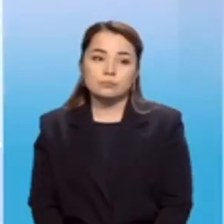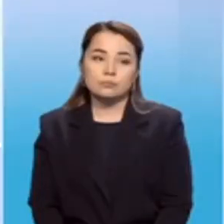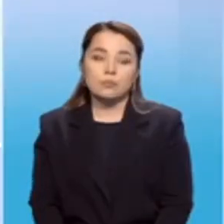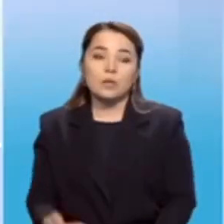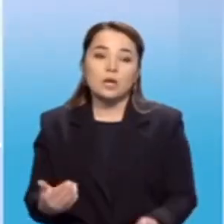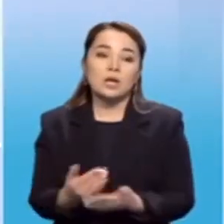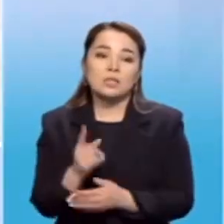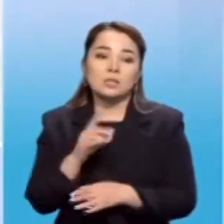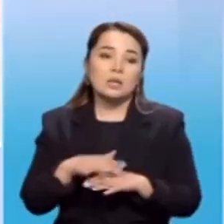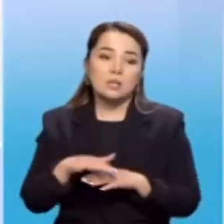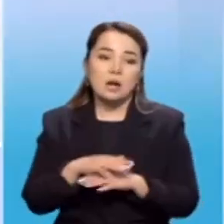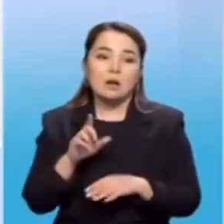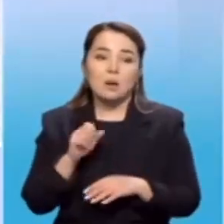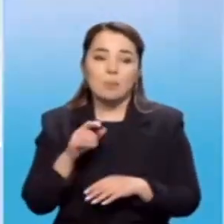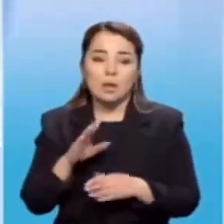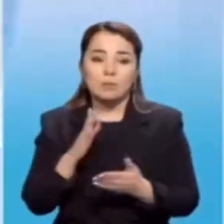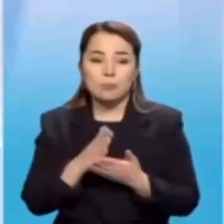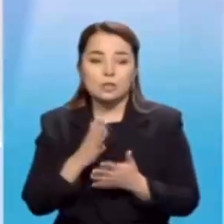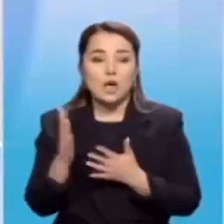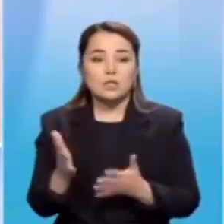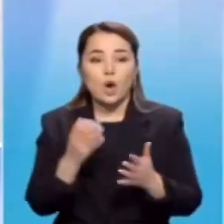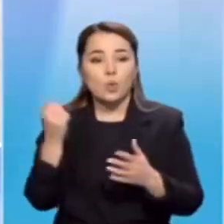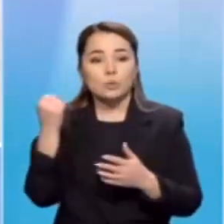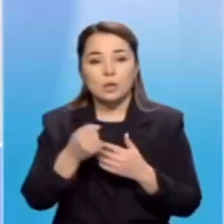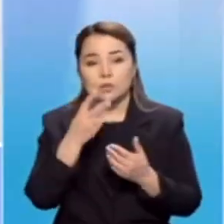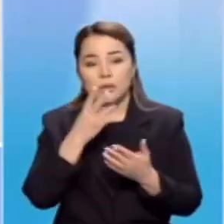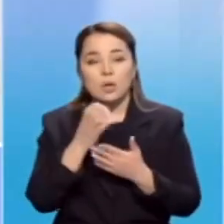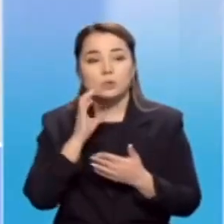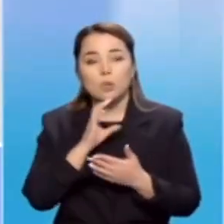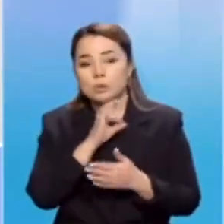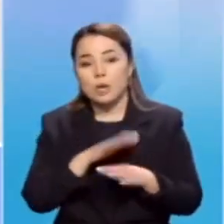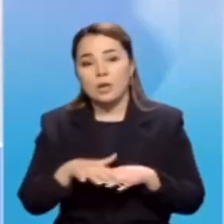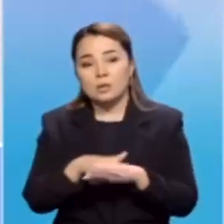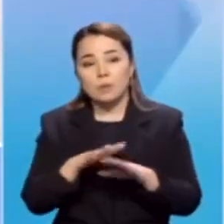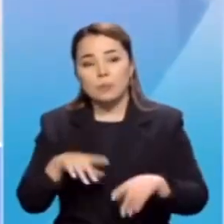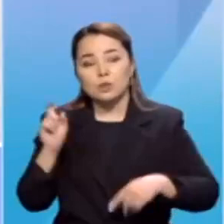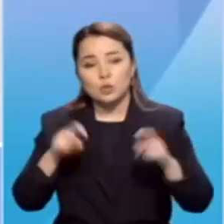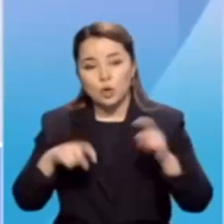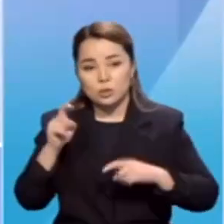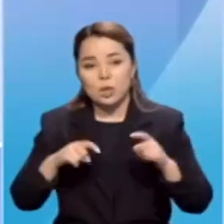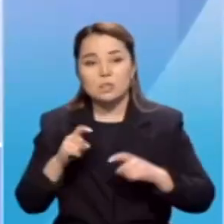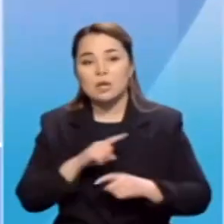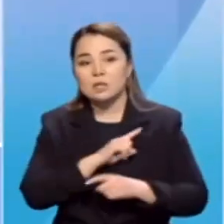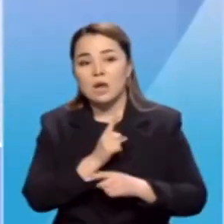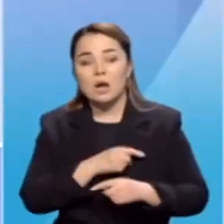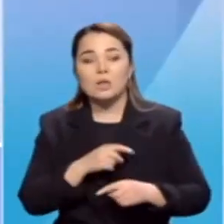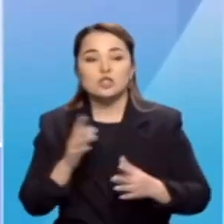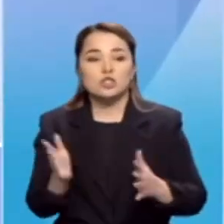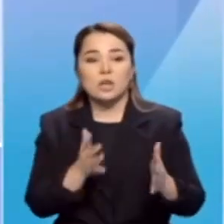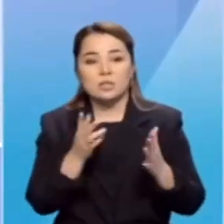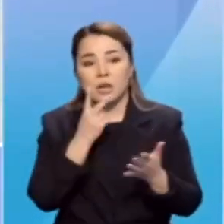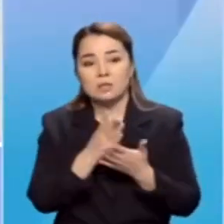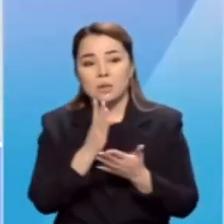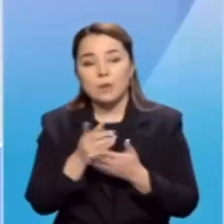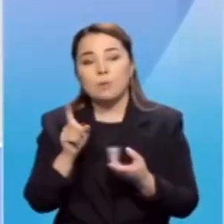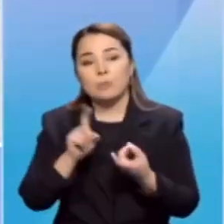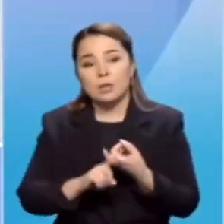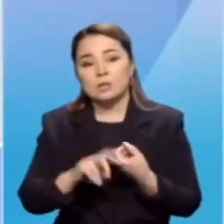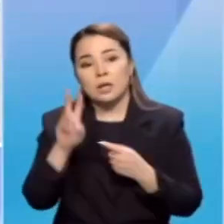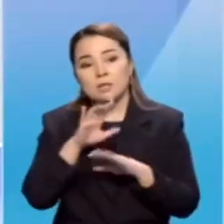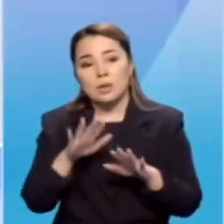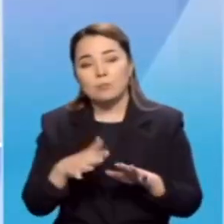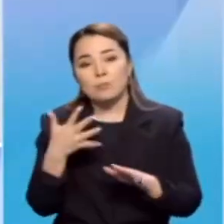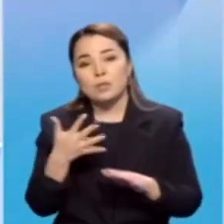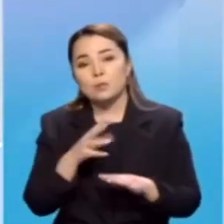Жаңа Зеландияға Габриэл дауылы соққы берді. Елдің солтүстігінде толассыз нөсер жауып қатты жел соғып тұр. Осыған байланысты елдің